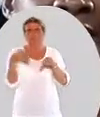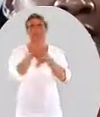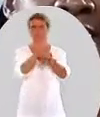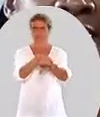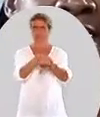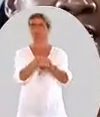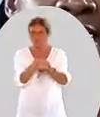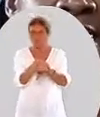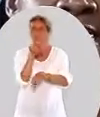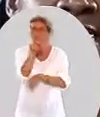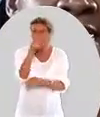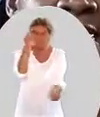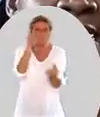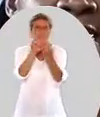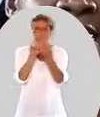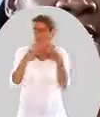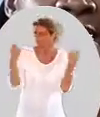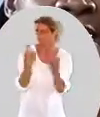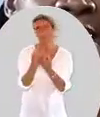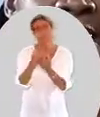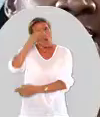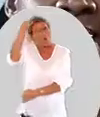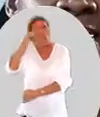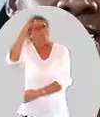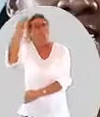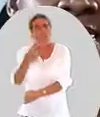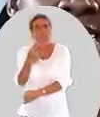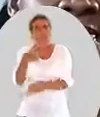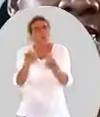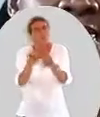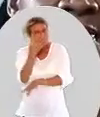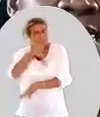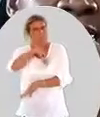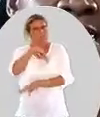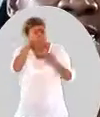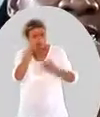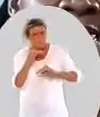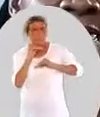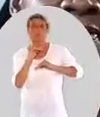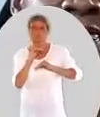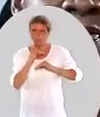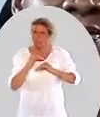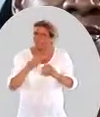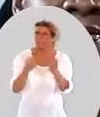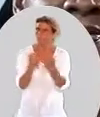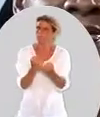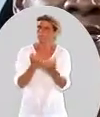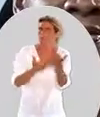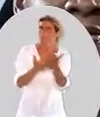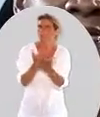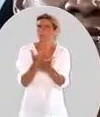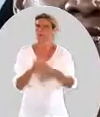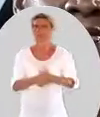c'est notre intelligence collective et notre sens des responsabilités qui sont interpellées